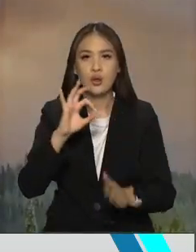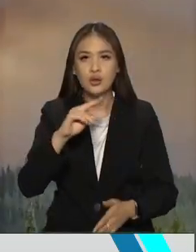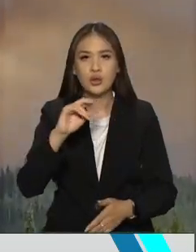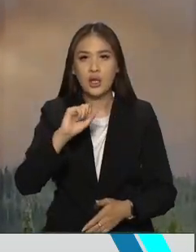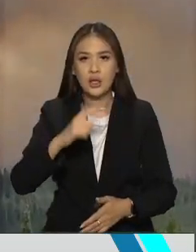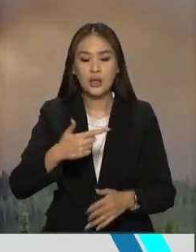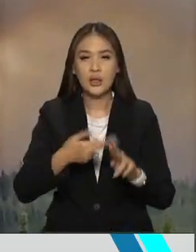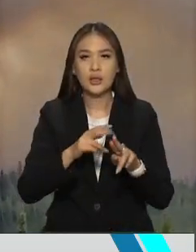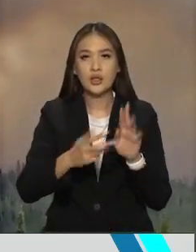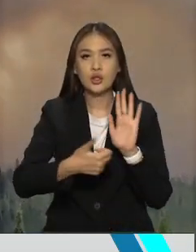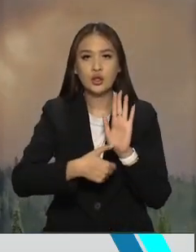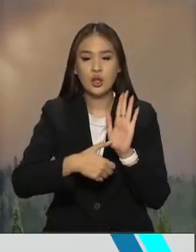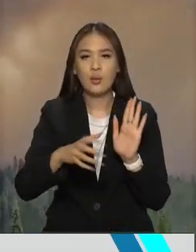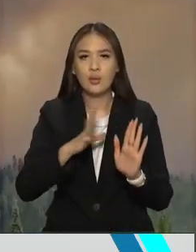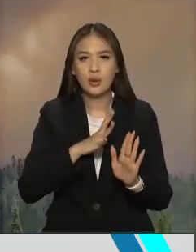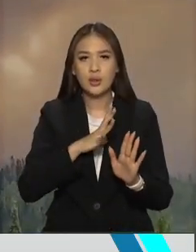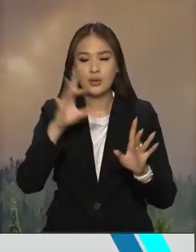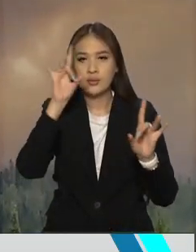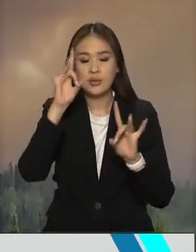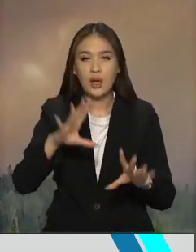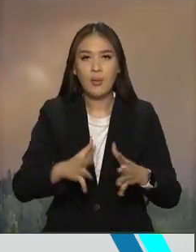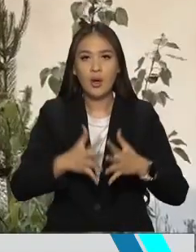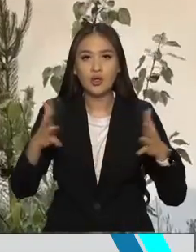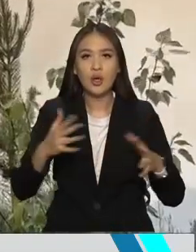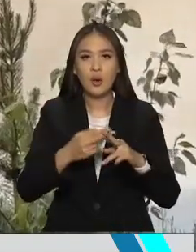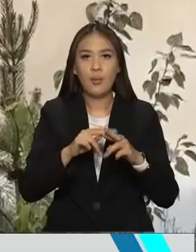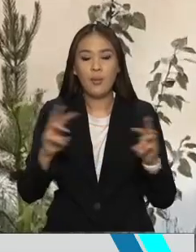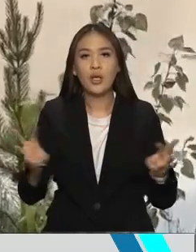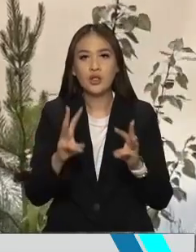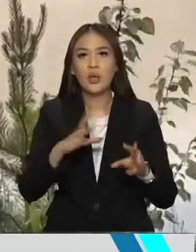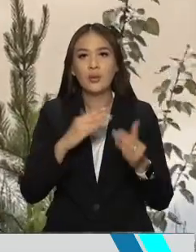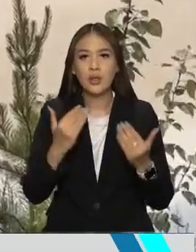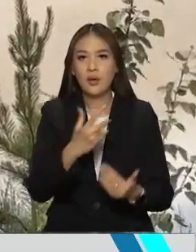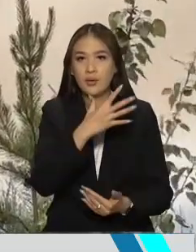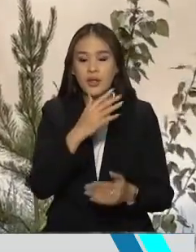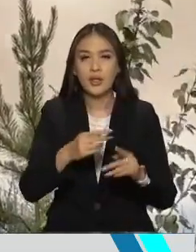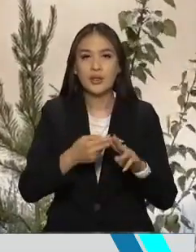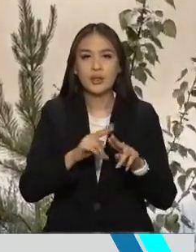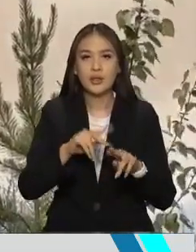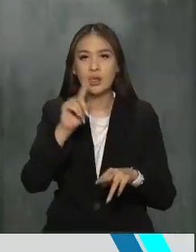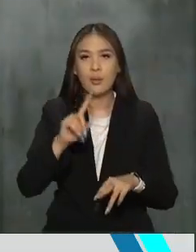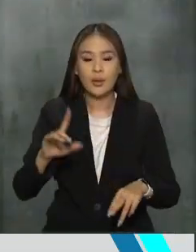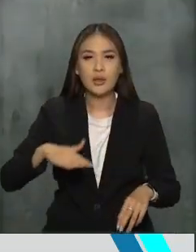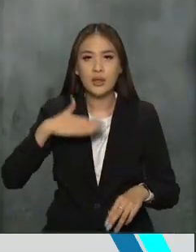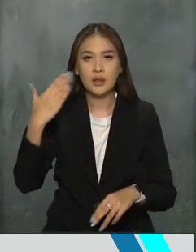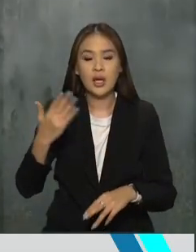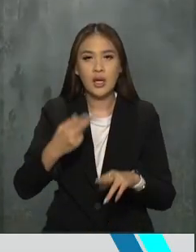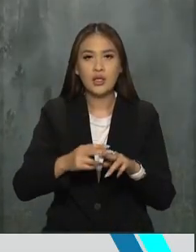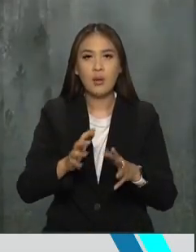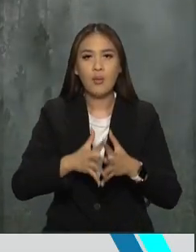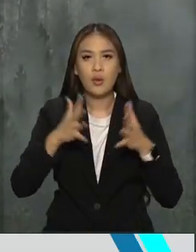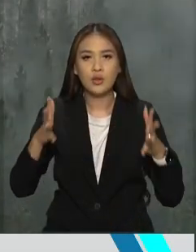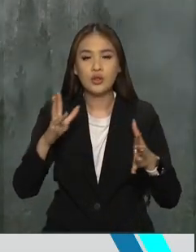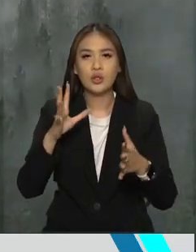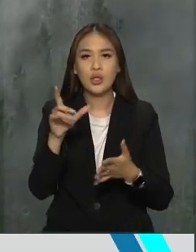около 600 из них вышли из-под контроля большинство пожаров настоящее время находится на западе страны а наибольшее их количество в